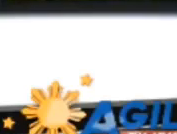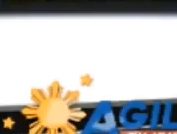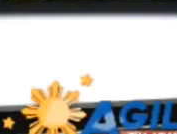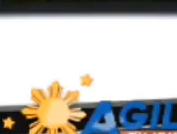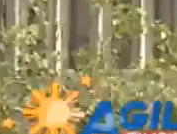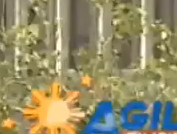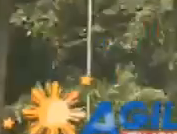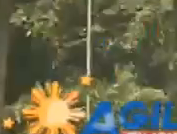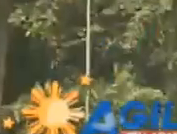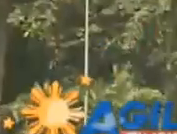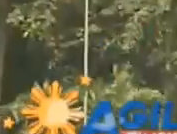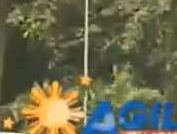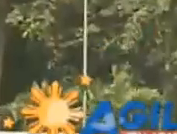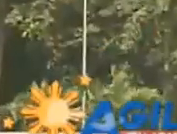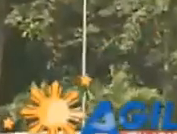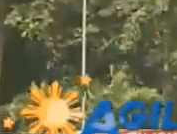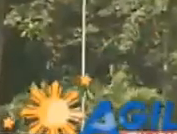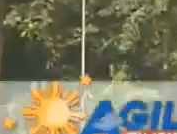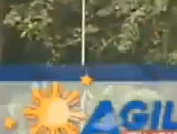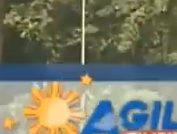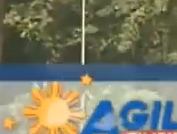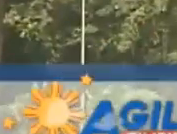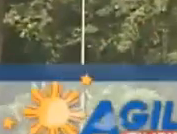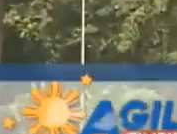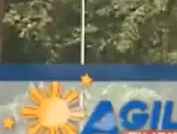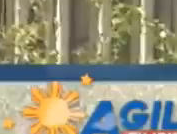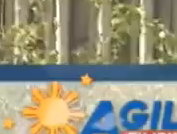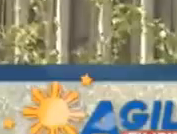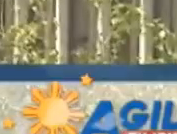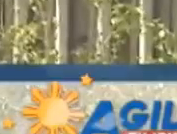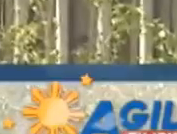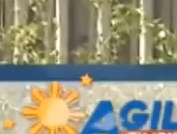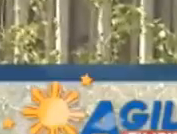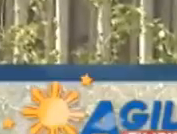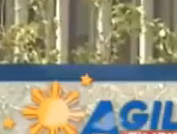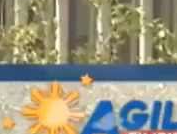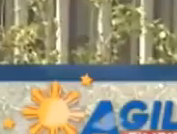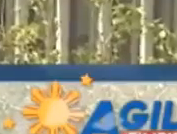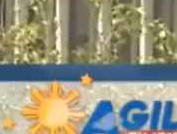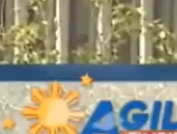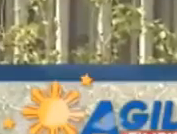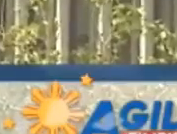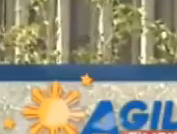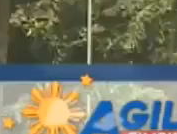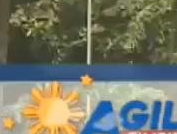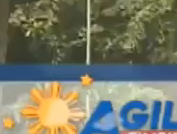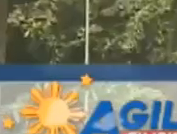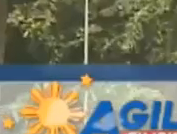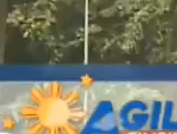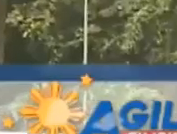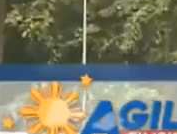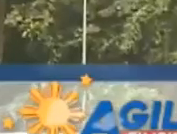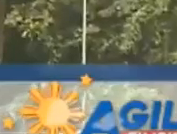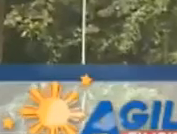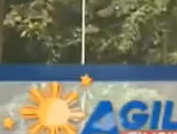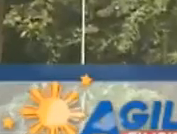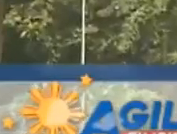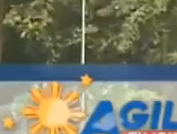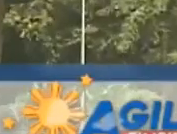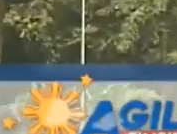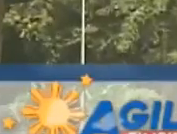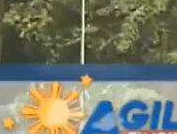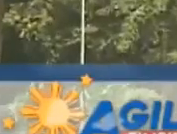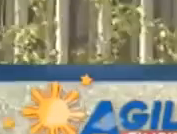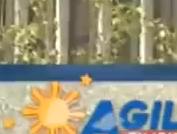unit bilang bahagi ng provision ng Bayanihan Tuhilas 1 Act. Sa isang statement, sinabi ng DOF na kasabay nito